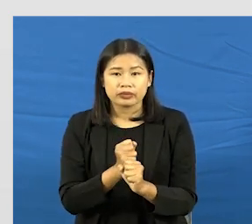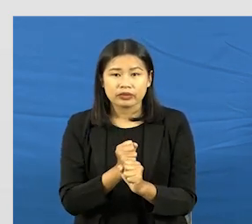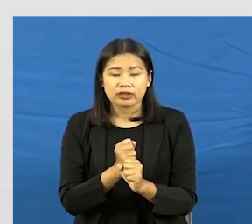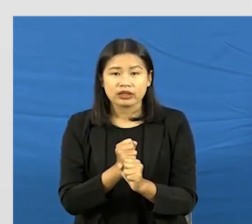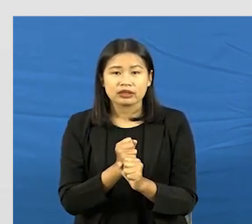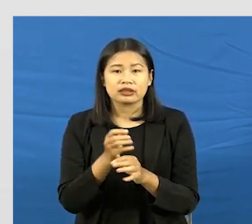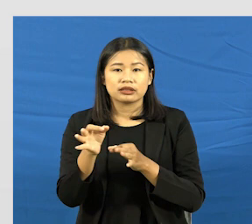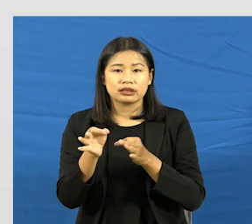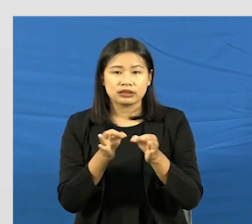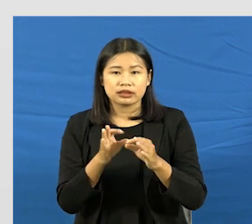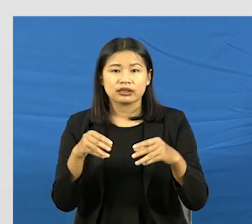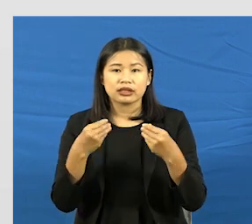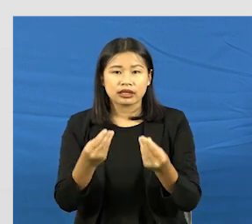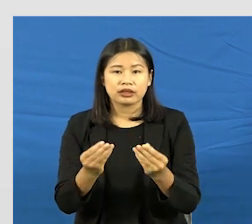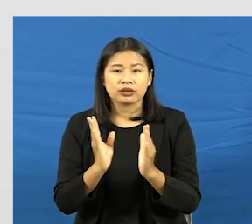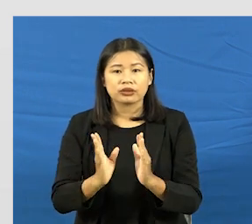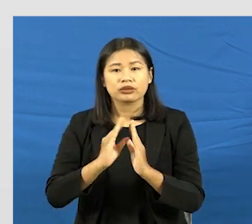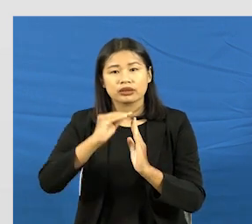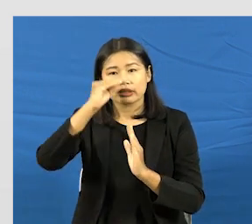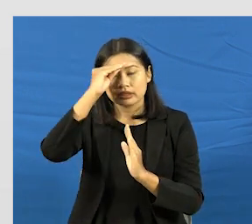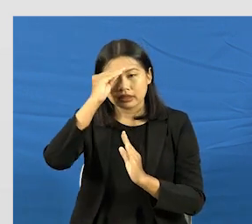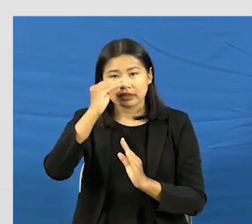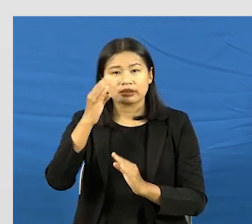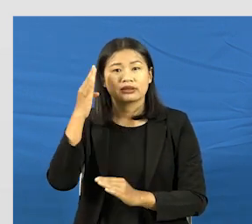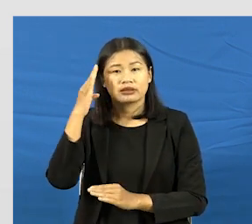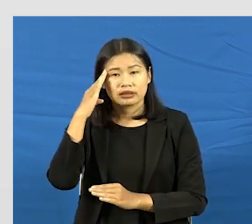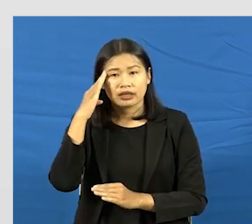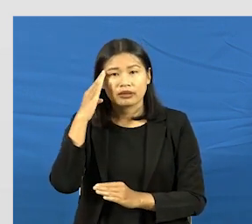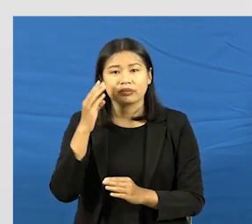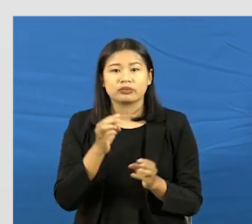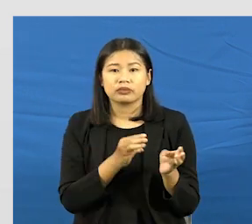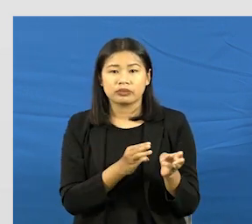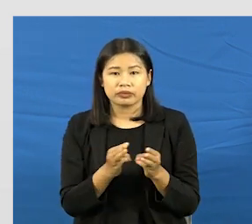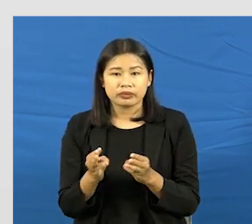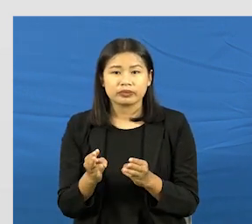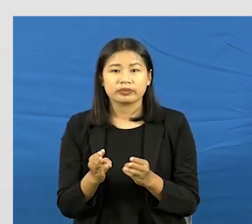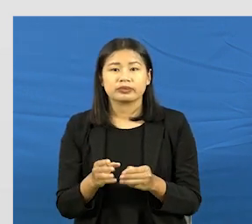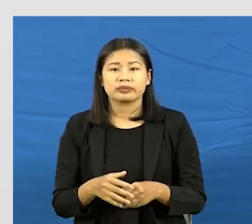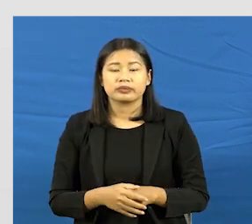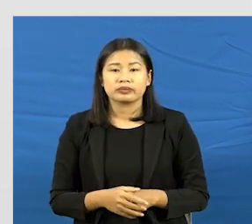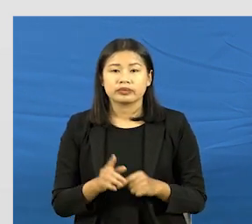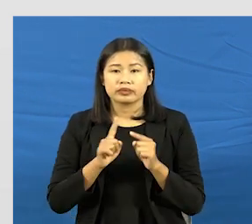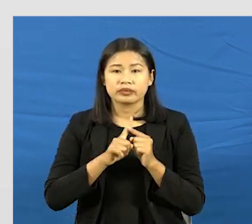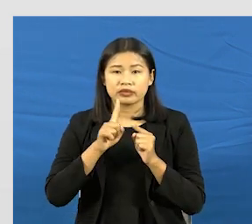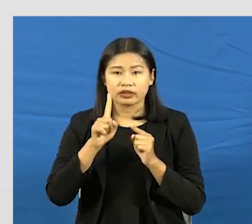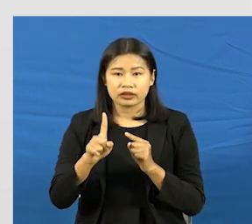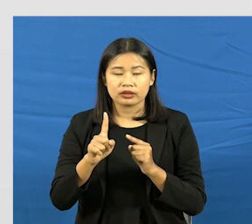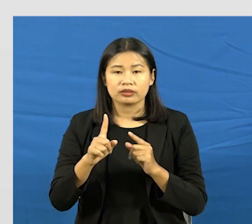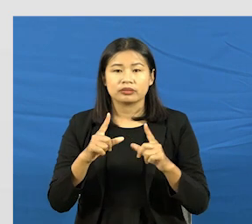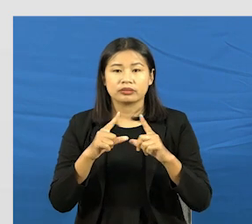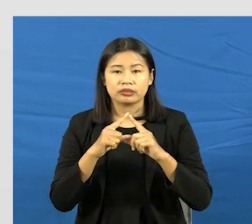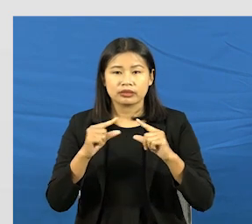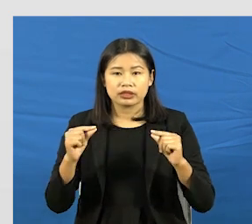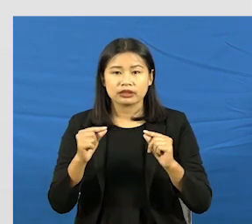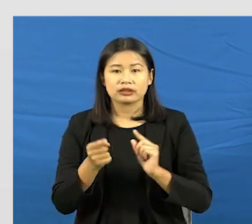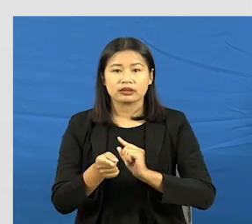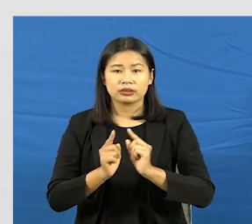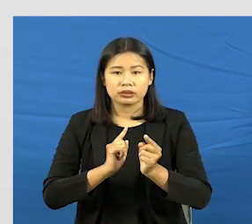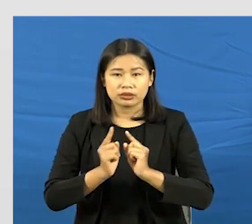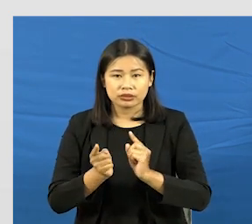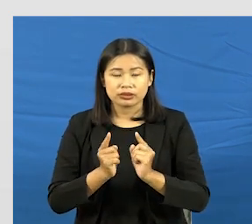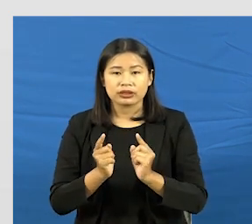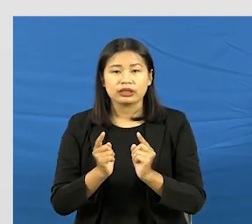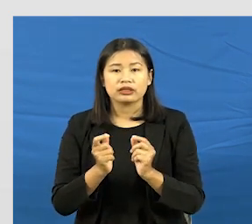บางสิ่งบางอย่างที่จะแจ้งให้กับนักศึกษาใหม่ได้รับทราบร่วมกันนะครับเรื่องแรกที่อยาก